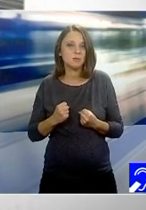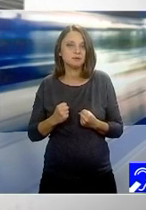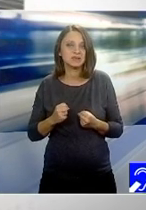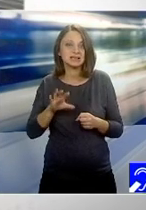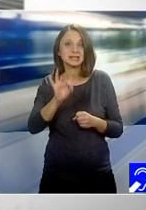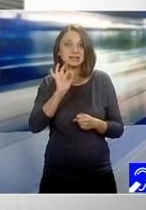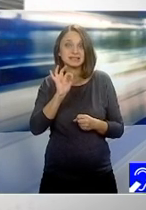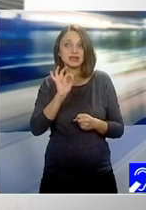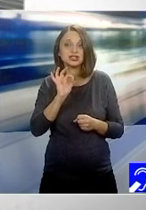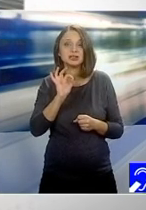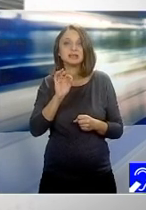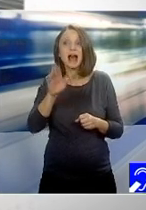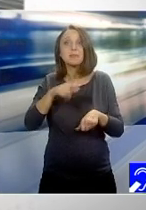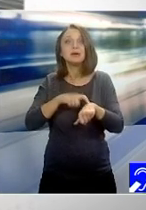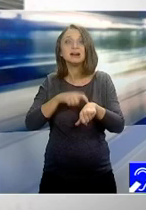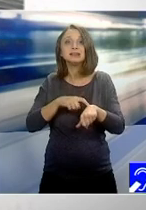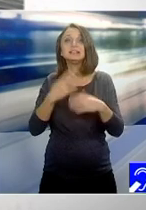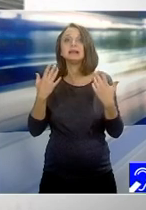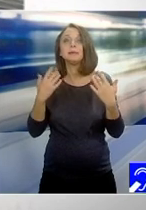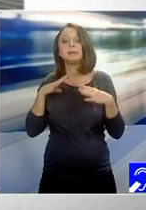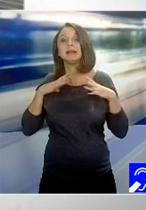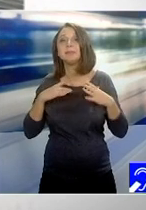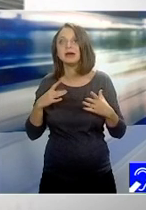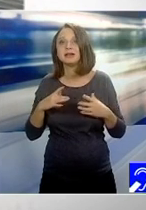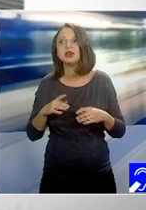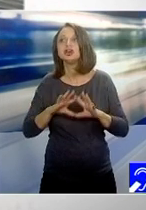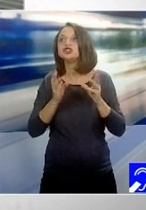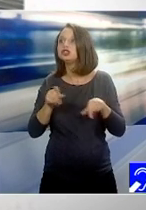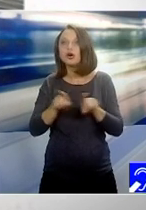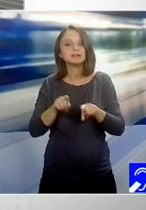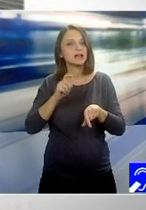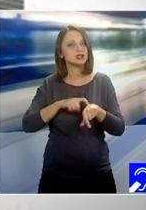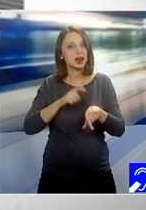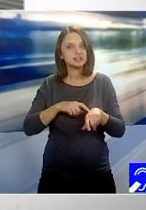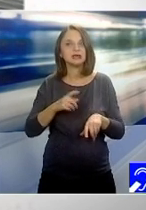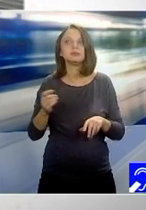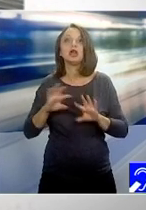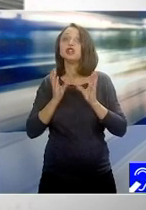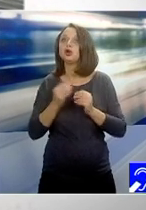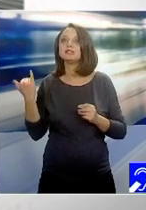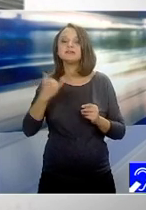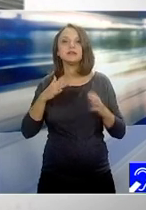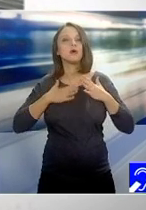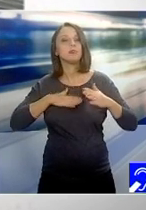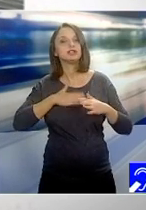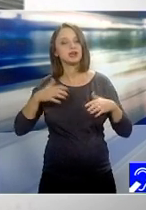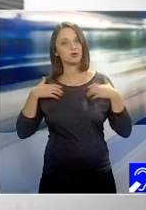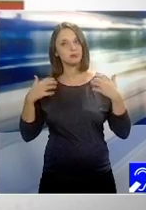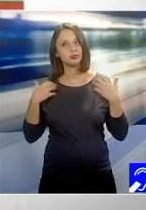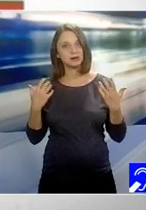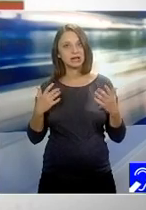le găsești agenda liberă, unul la mână. Și toți în același timp și toți să vină cu plăcere și cu bucurie și încă